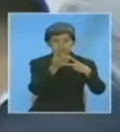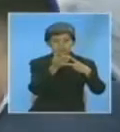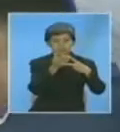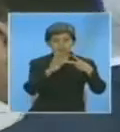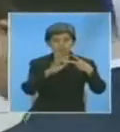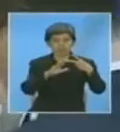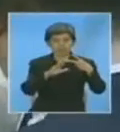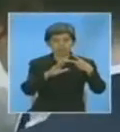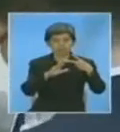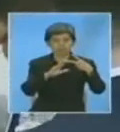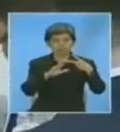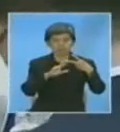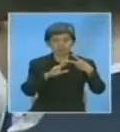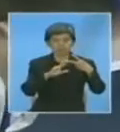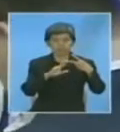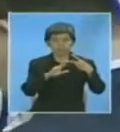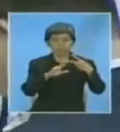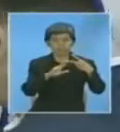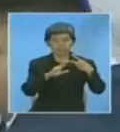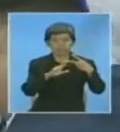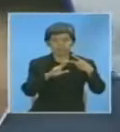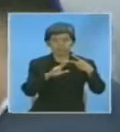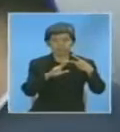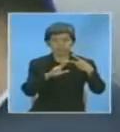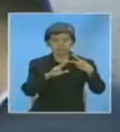สุรชัย